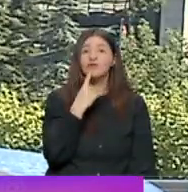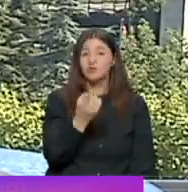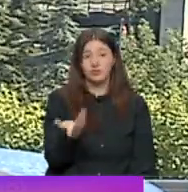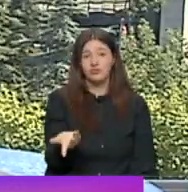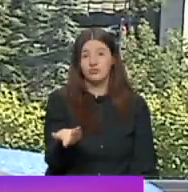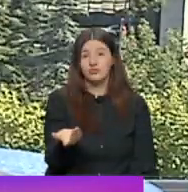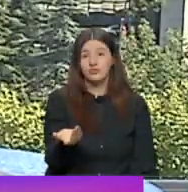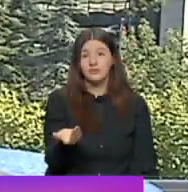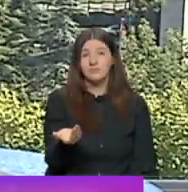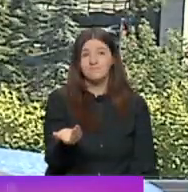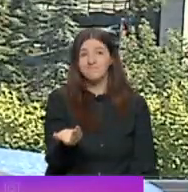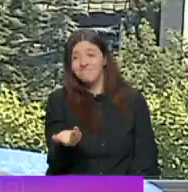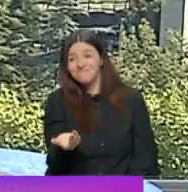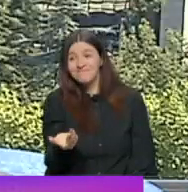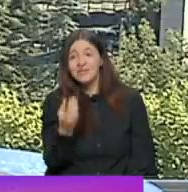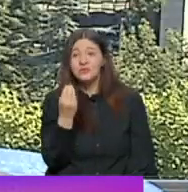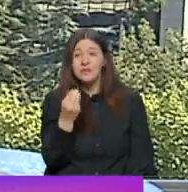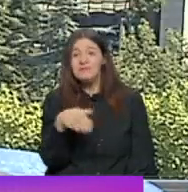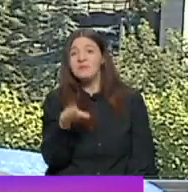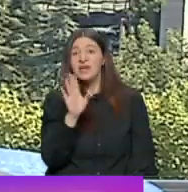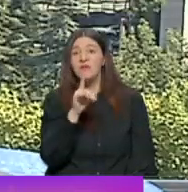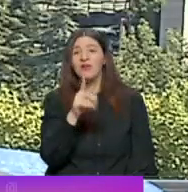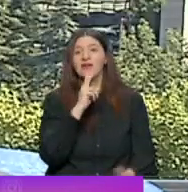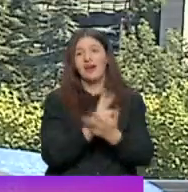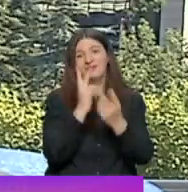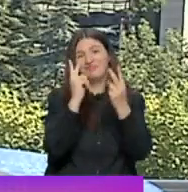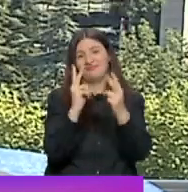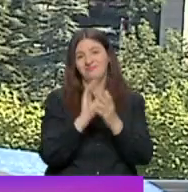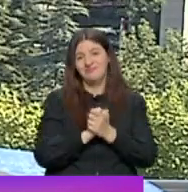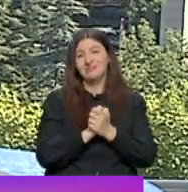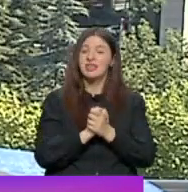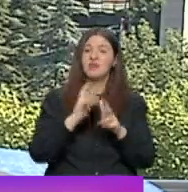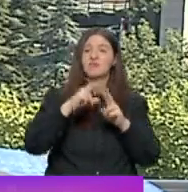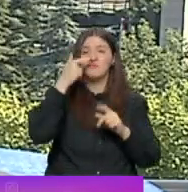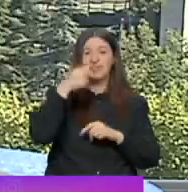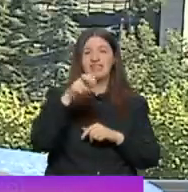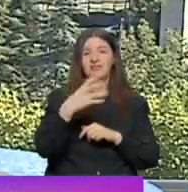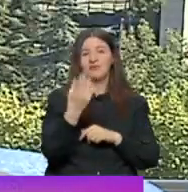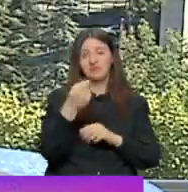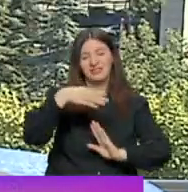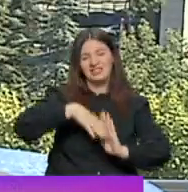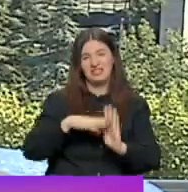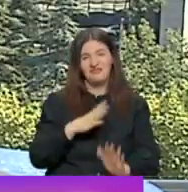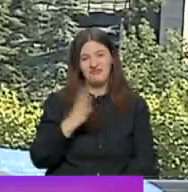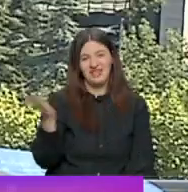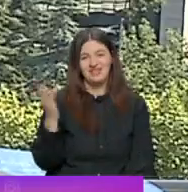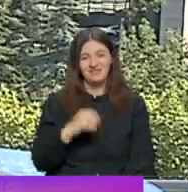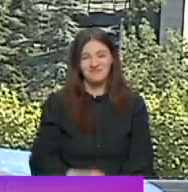diyorsunuz. Güzel mi değil mi? Onun kararını size bırakayım. Motorinde 84 kuruşluk bir indirim var.